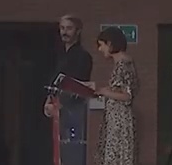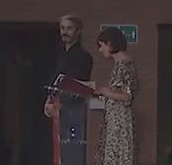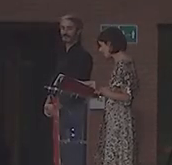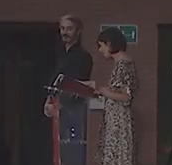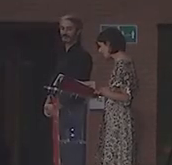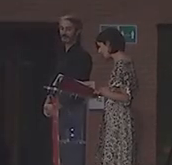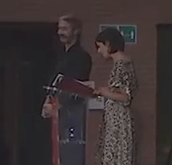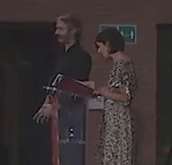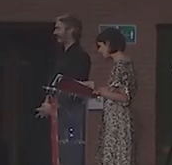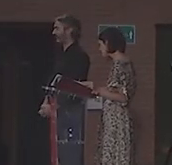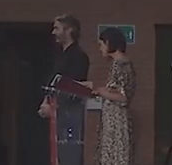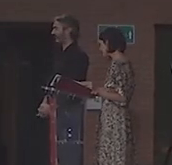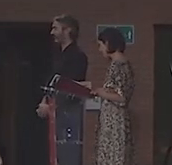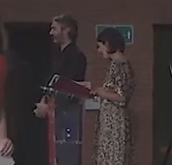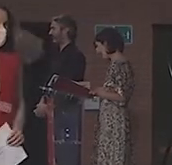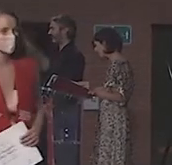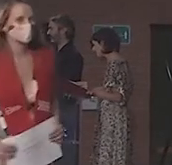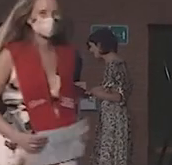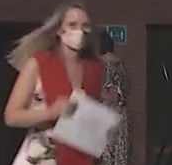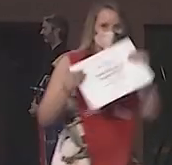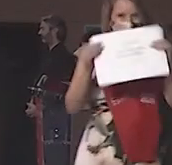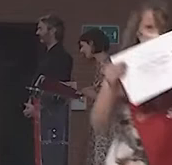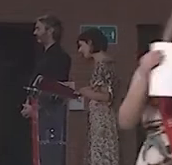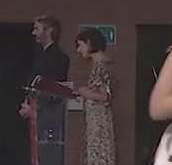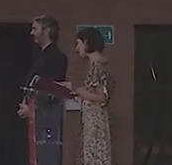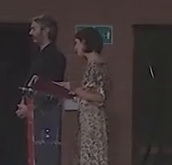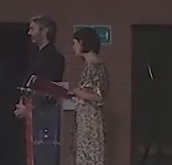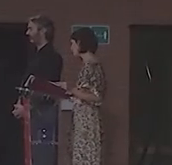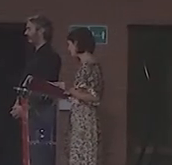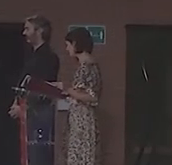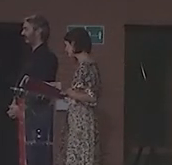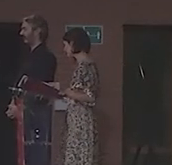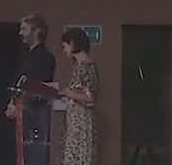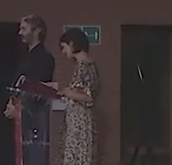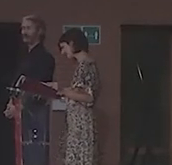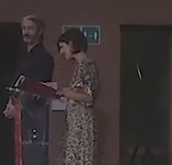Raquel Acevedo Parra. Andrea Aguilar i Marzo.